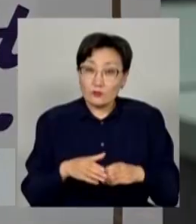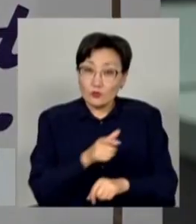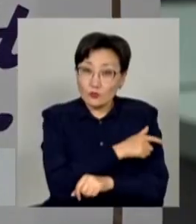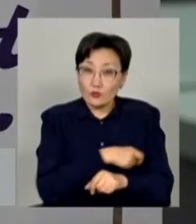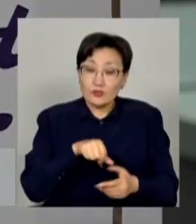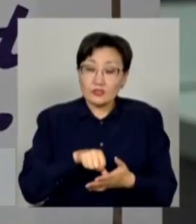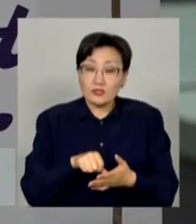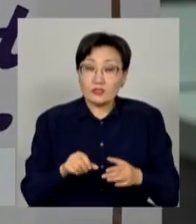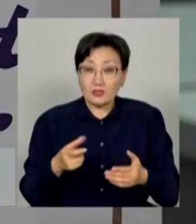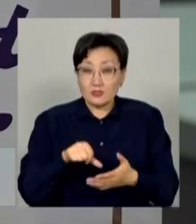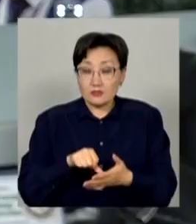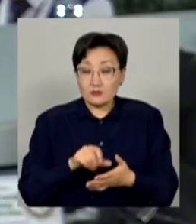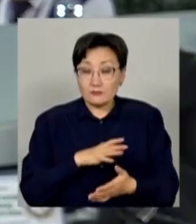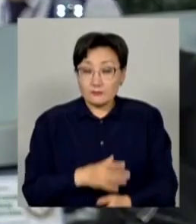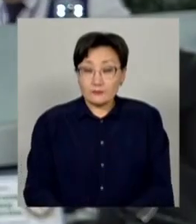өкілдері де қатысты.